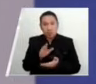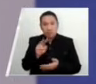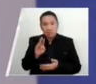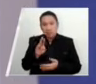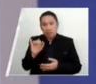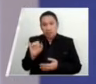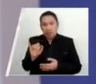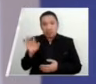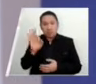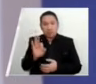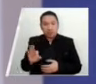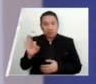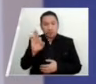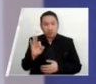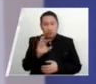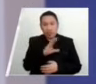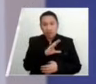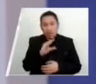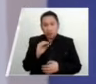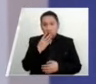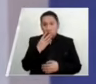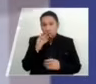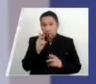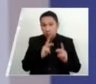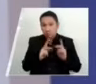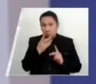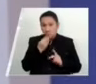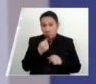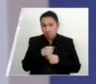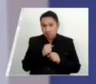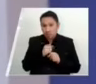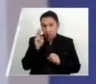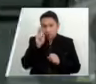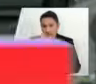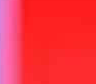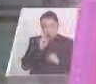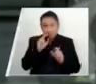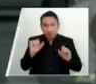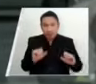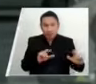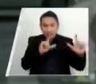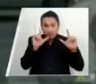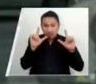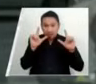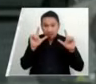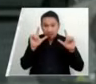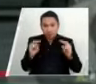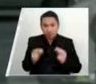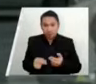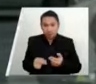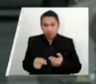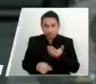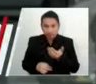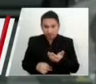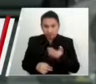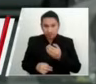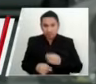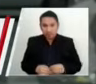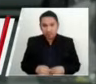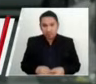niya sa paggawa ng video. At nakatutok live si Joseph Moro. Joseph.